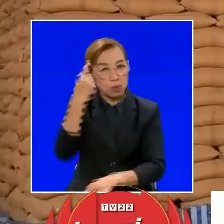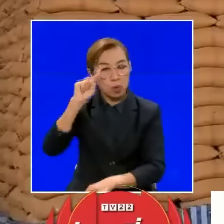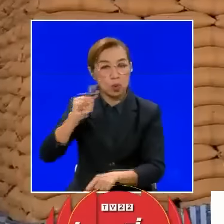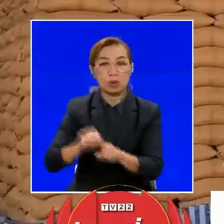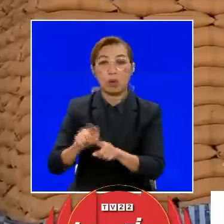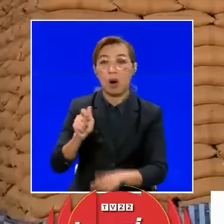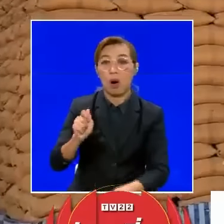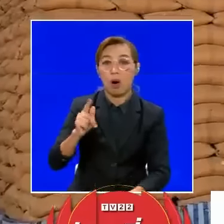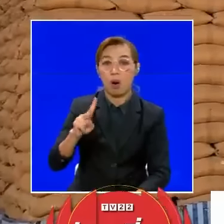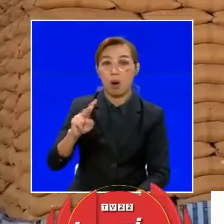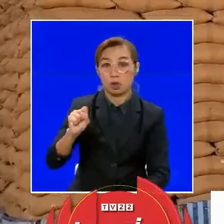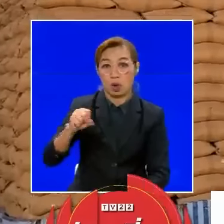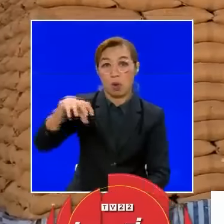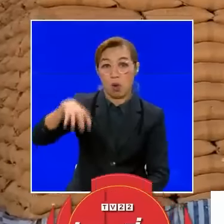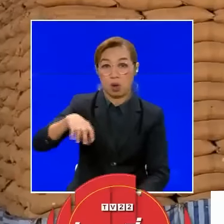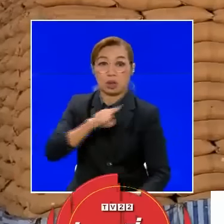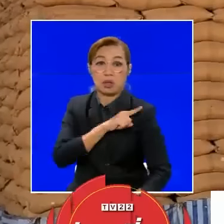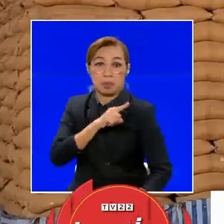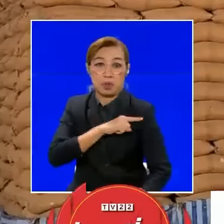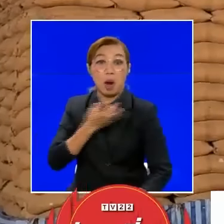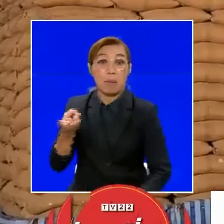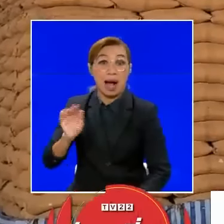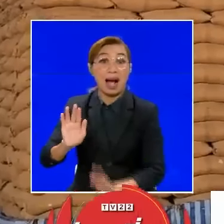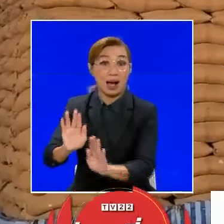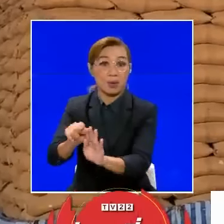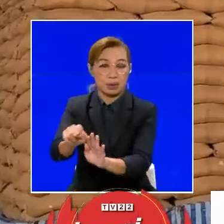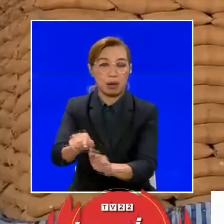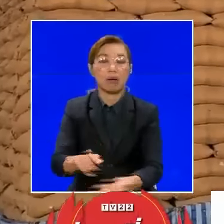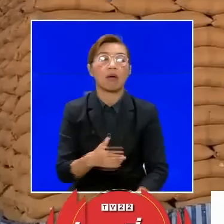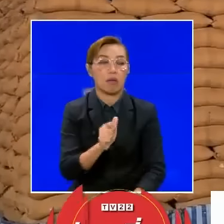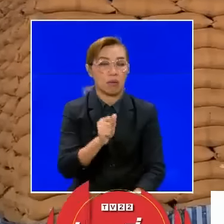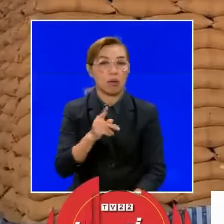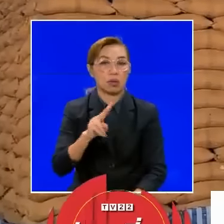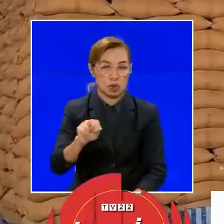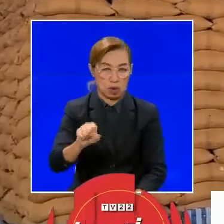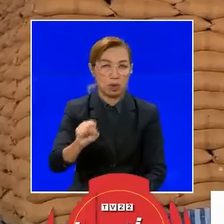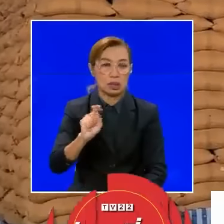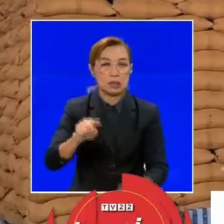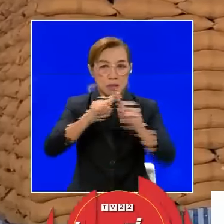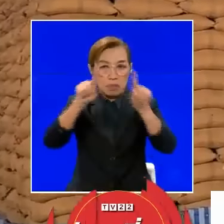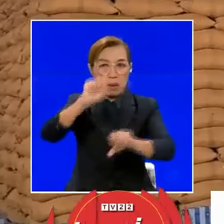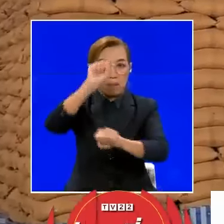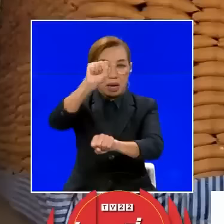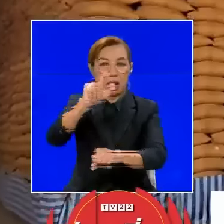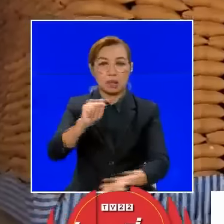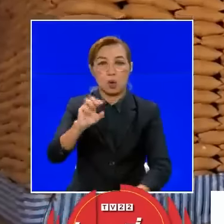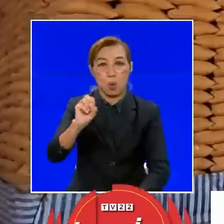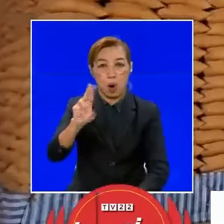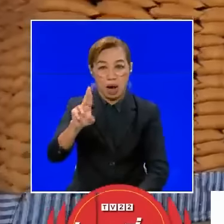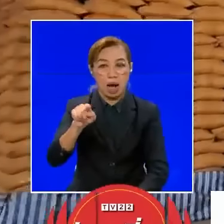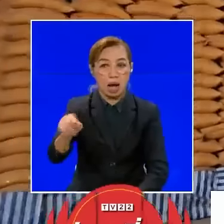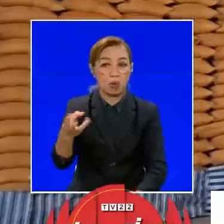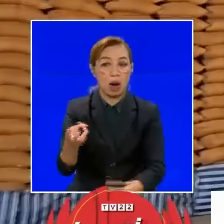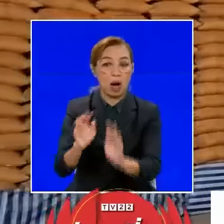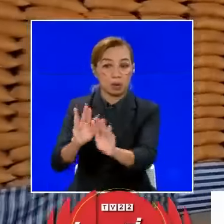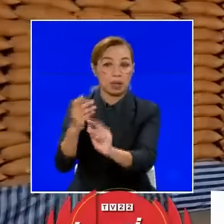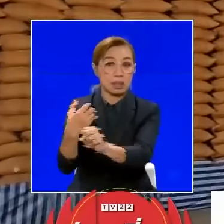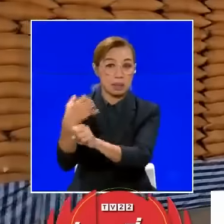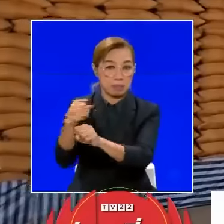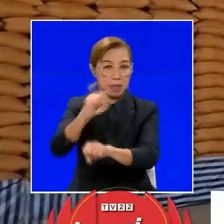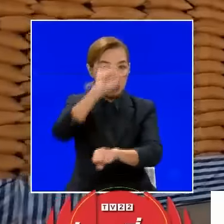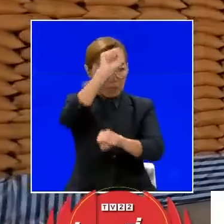อคสเนี่ยแหละค่ะก็ออกมาเปิดเผยบอกว่าอคสได้ออกใบประกาศ TOR เรื่องการจำหน่ายข้าวสารในสต็อกของรัฐบาลเป็นการทั่ว